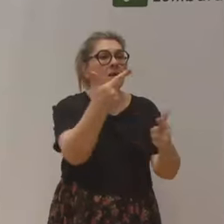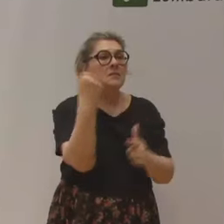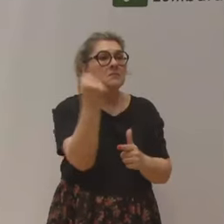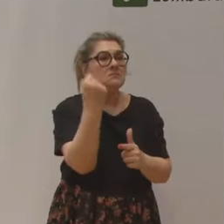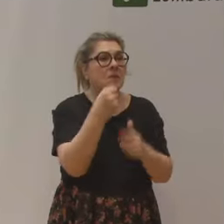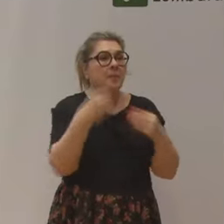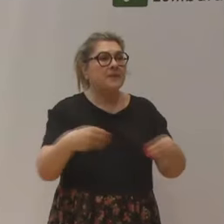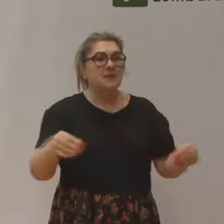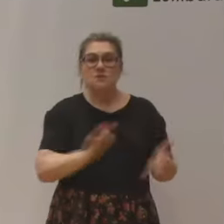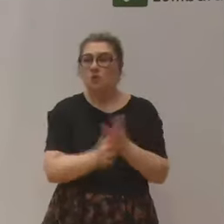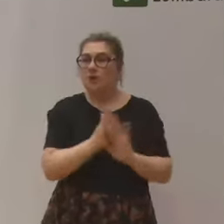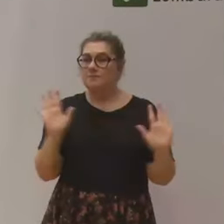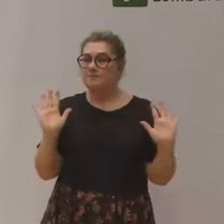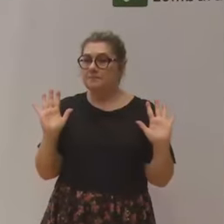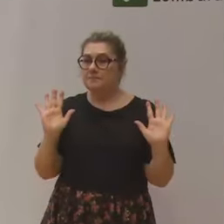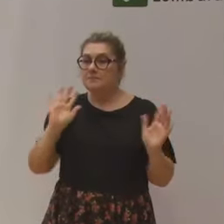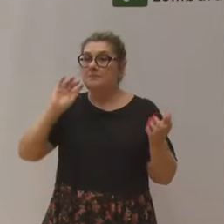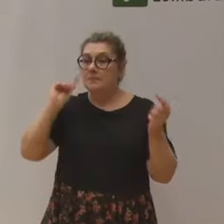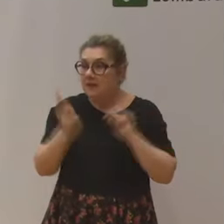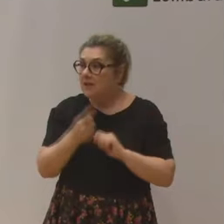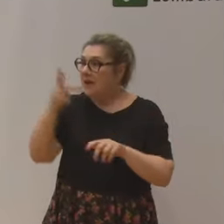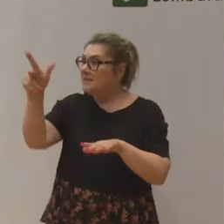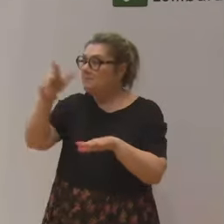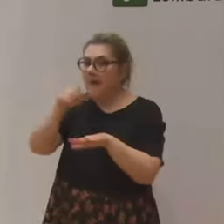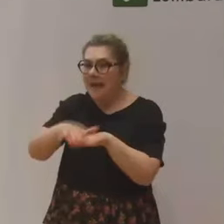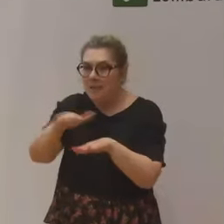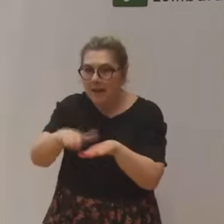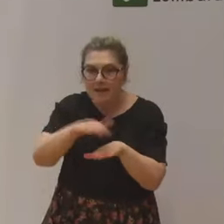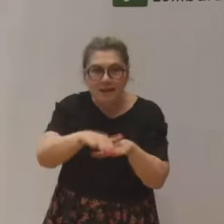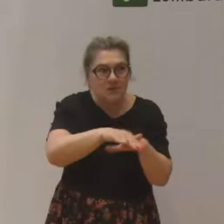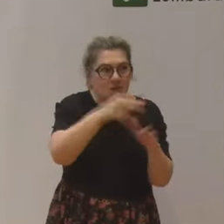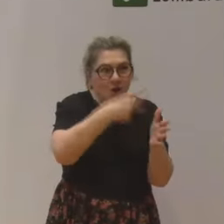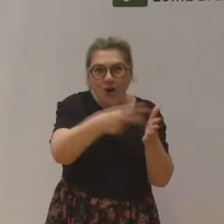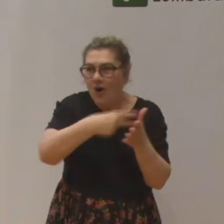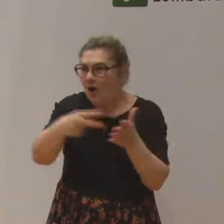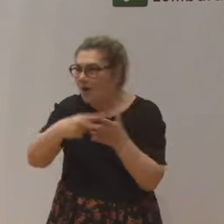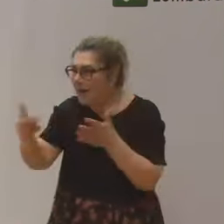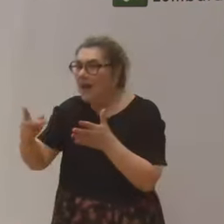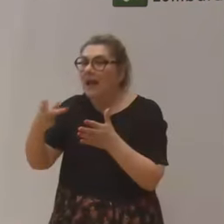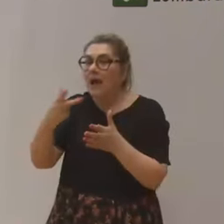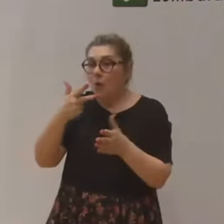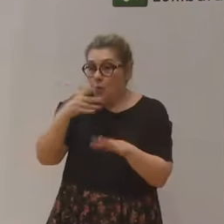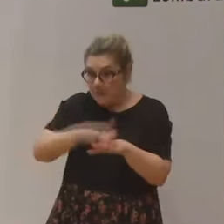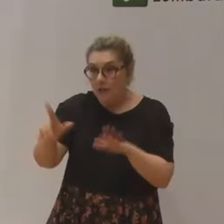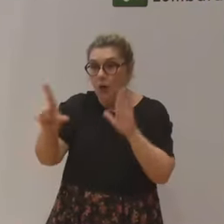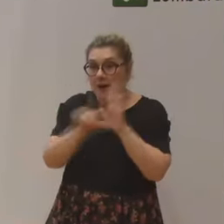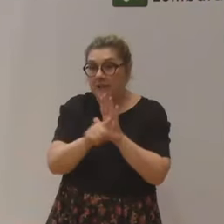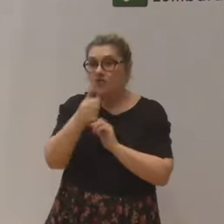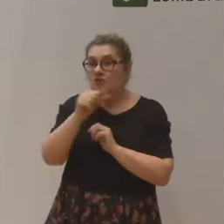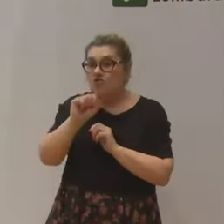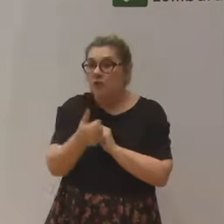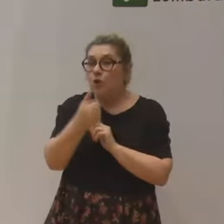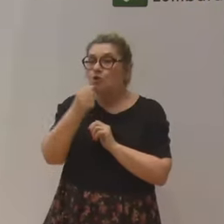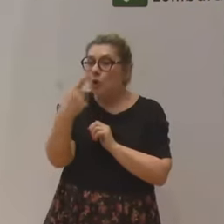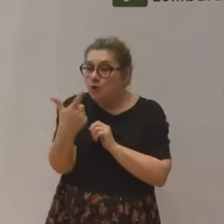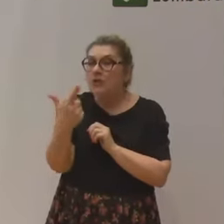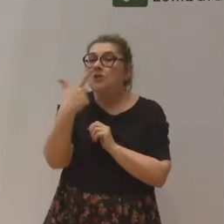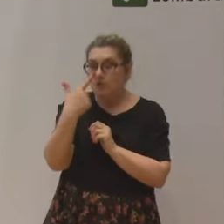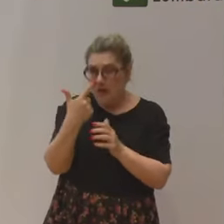prestazioni. Sicuramente le sperimentazioni che si stanno facendo attraverso la legge 112 sono